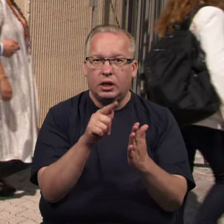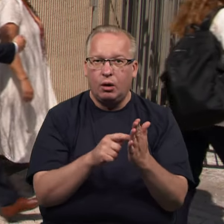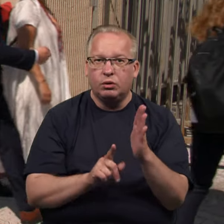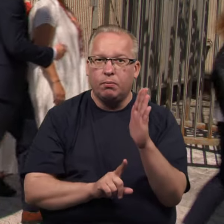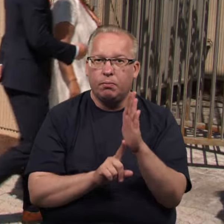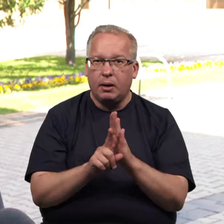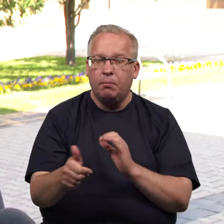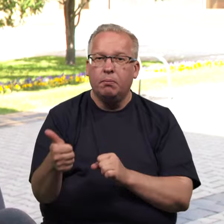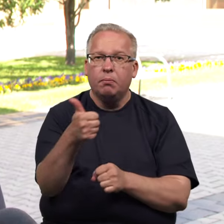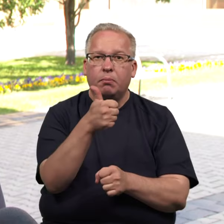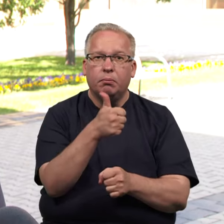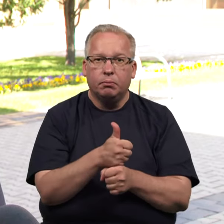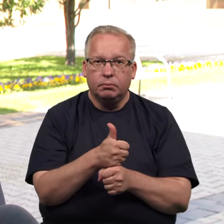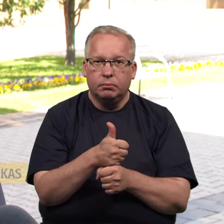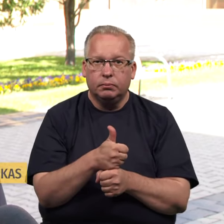pirmininkavimą,